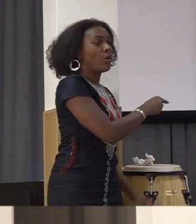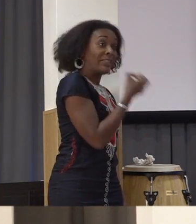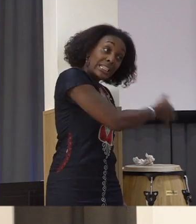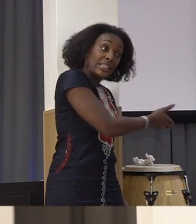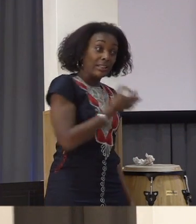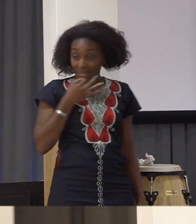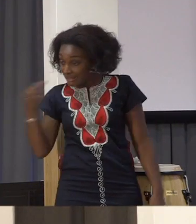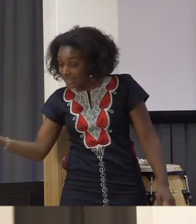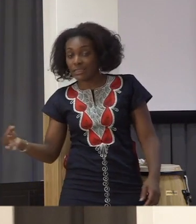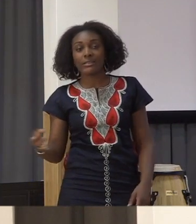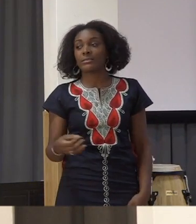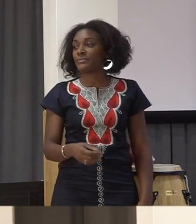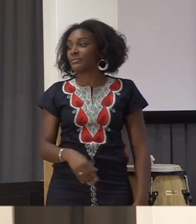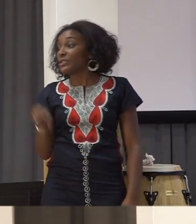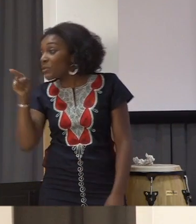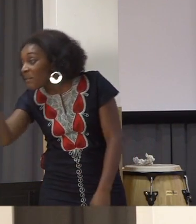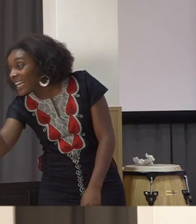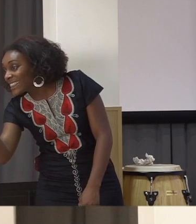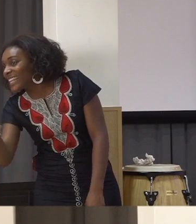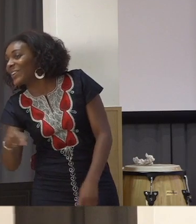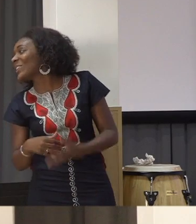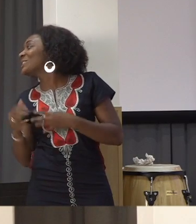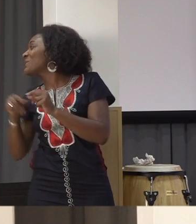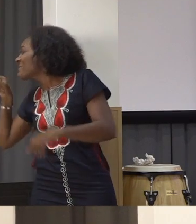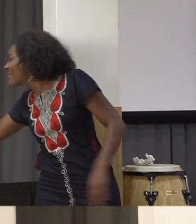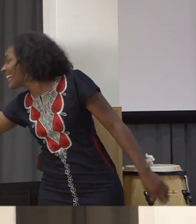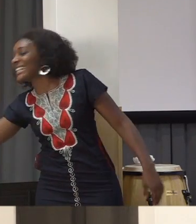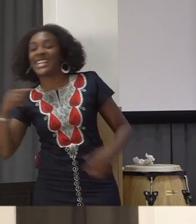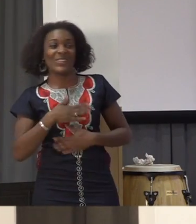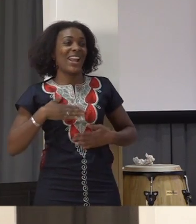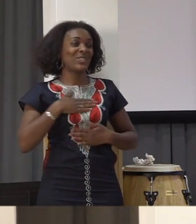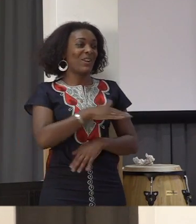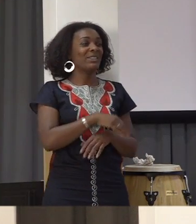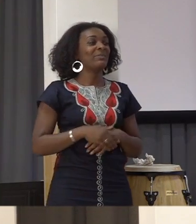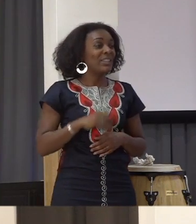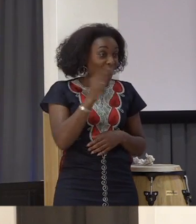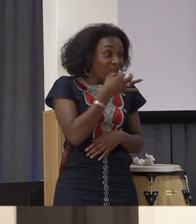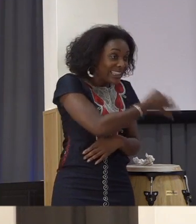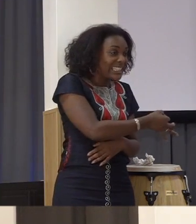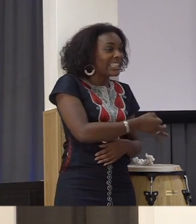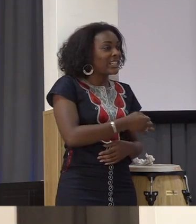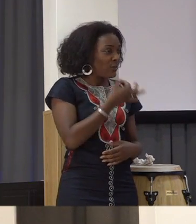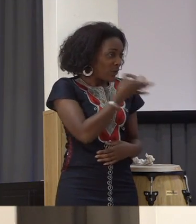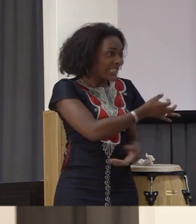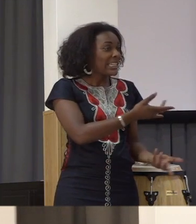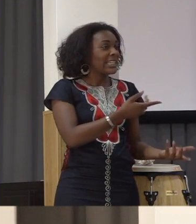mérites d'être heureuse. Tu mérites d'être dans la joie. Tu mérites d'être heureuse. Vous méritez d'être